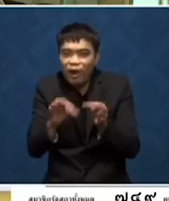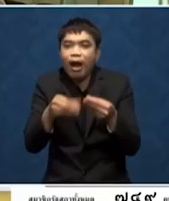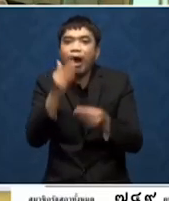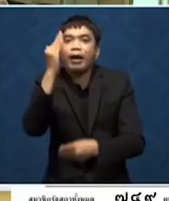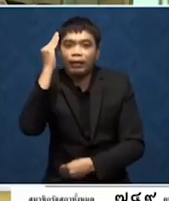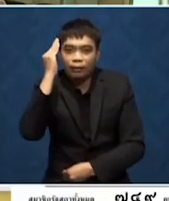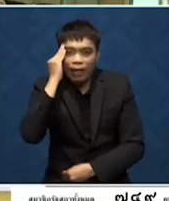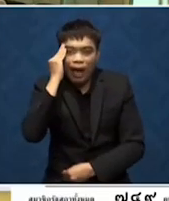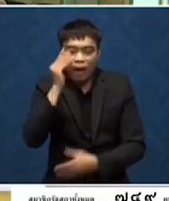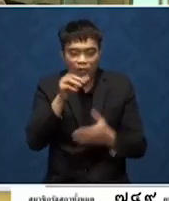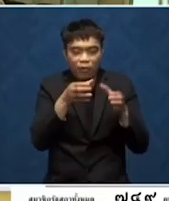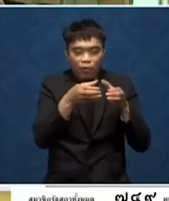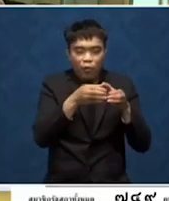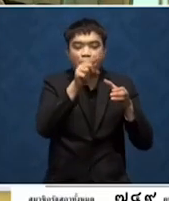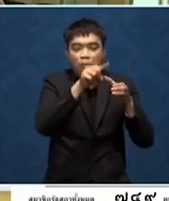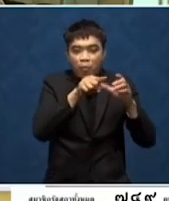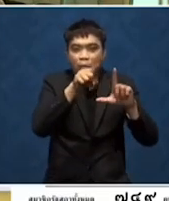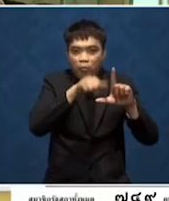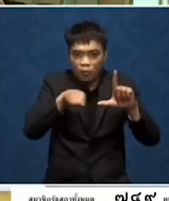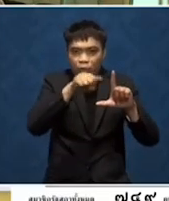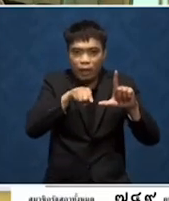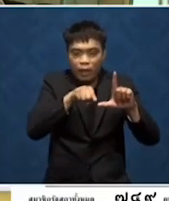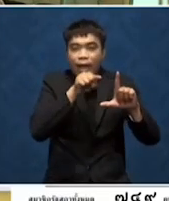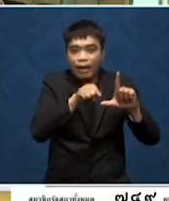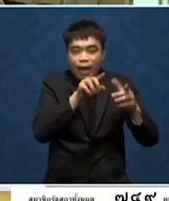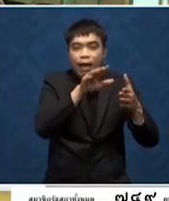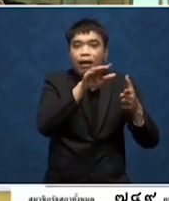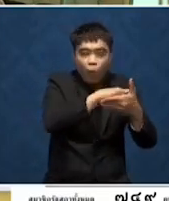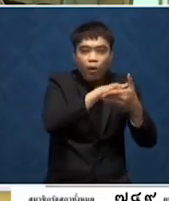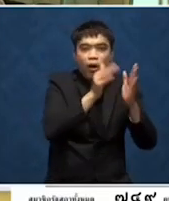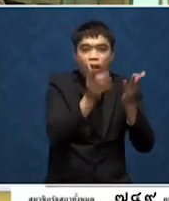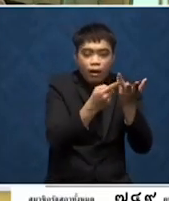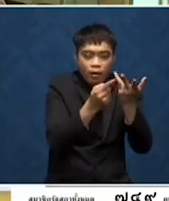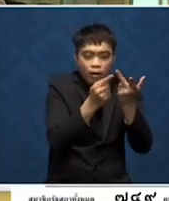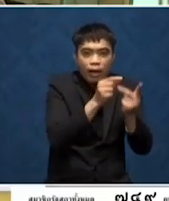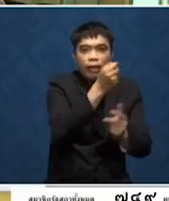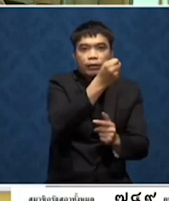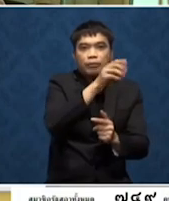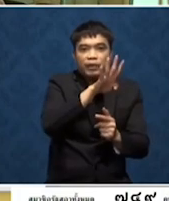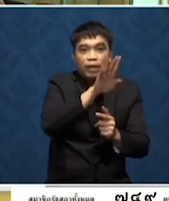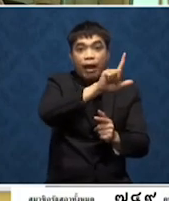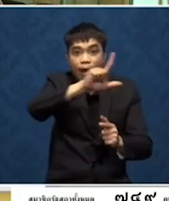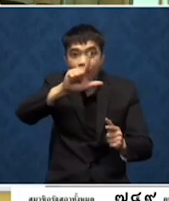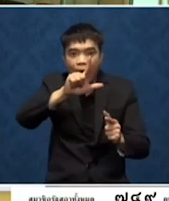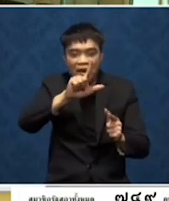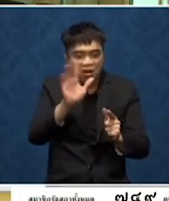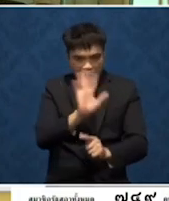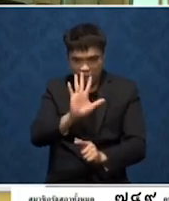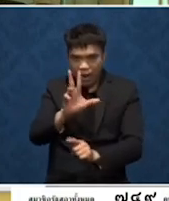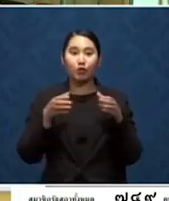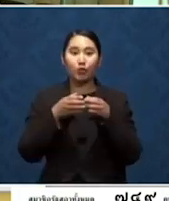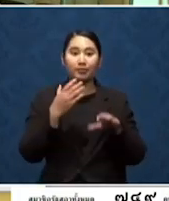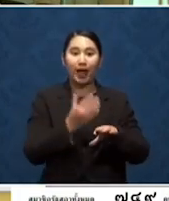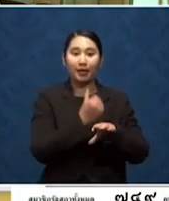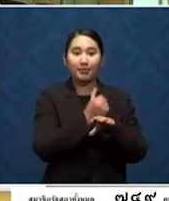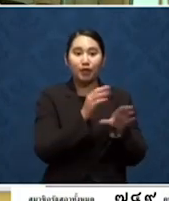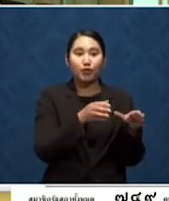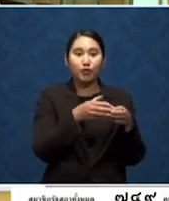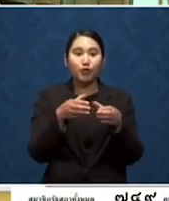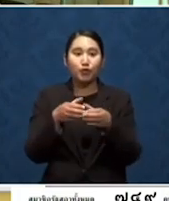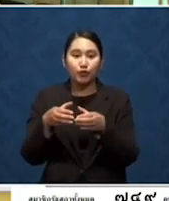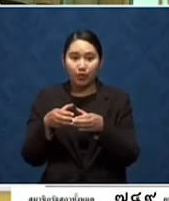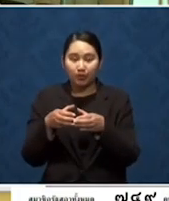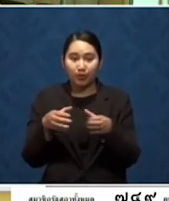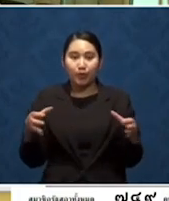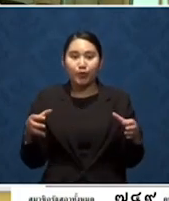เสียงที่พักก้าวไกลได้จากพี่น้องประชาชนนั้น 14ล้านเสียงนะอย่าสำคัญผิดว่าตัวเองได้ 30ล้านเสียงที่ท่านไปรวม